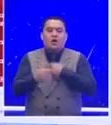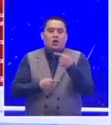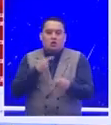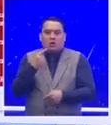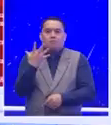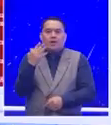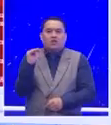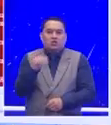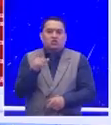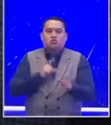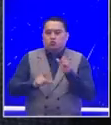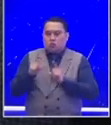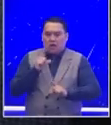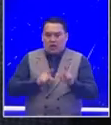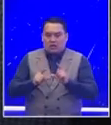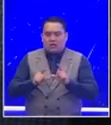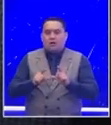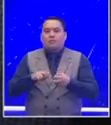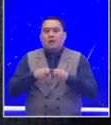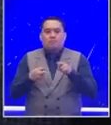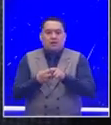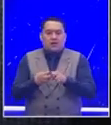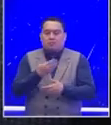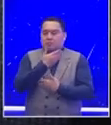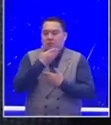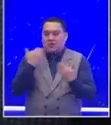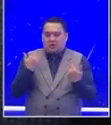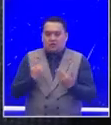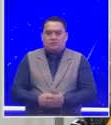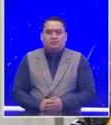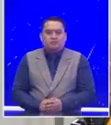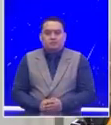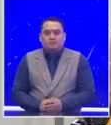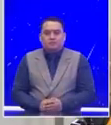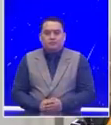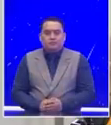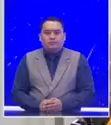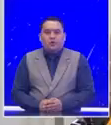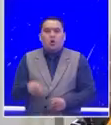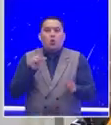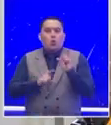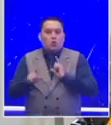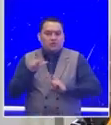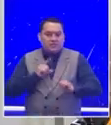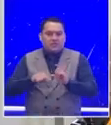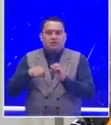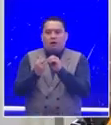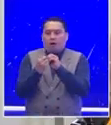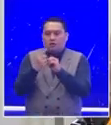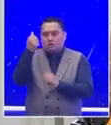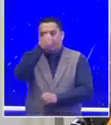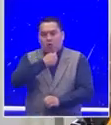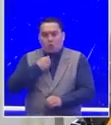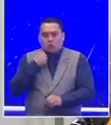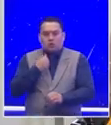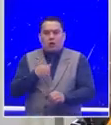порядка 5000 студентов. Эксцессов в работе нет, признаются педагоги. Университет уже с 2011 года работает